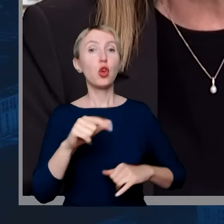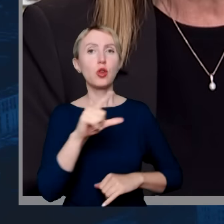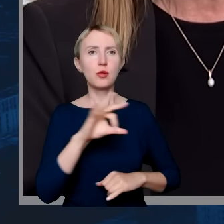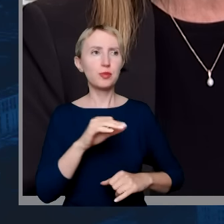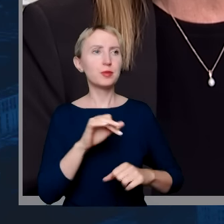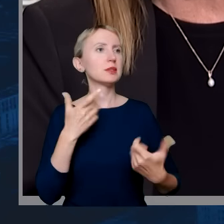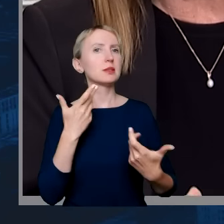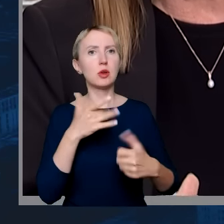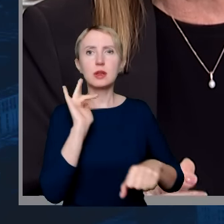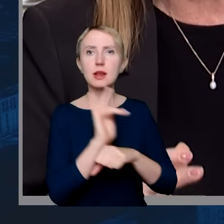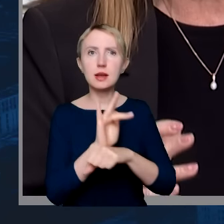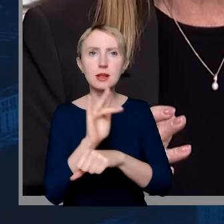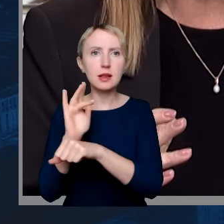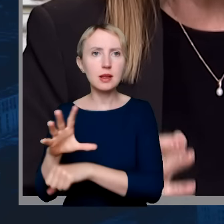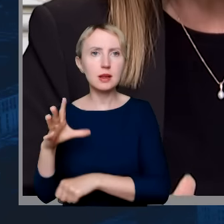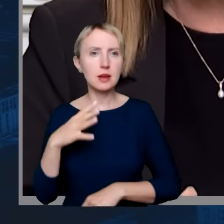Byliśmy